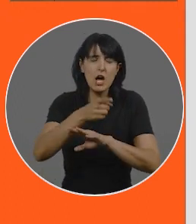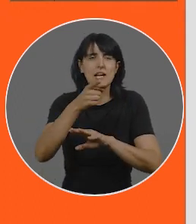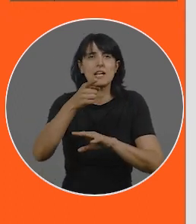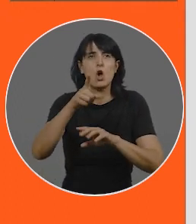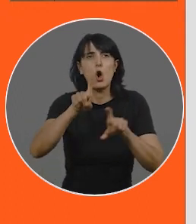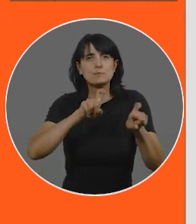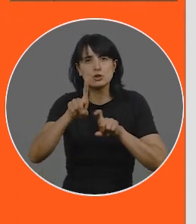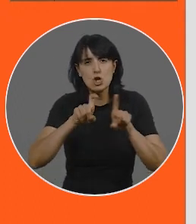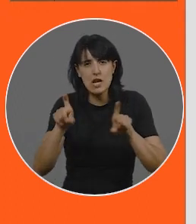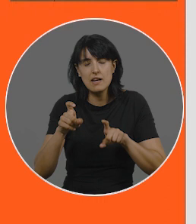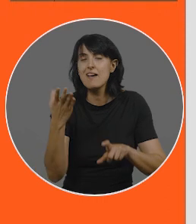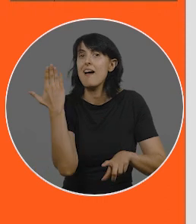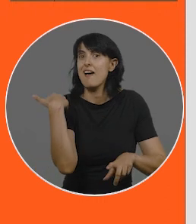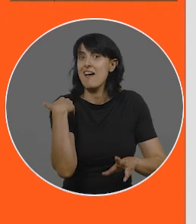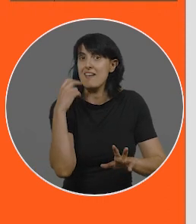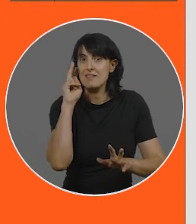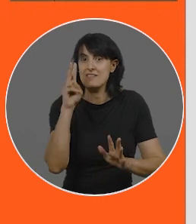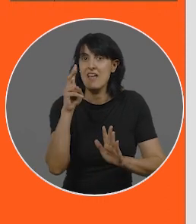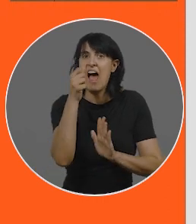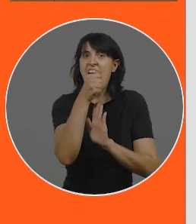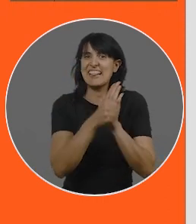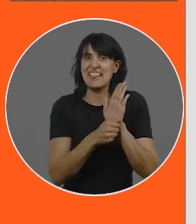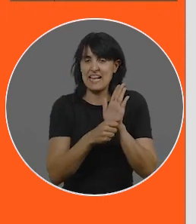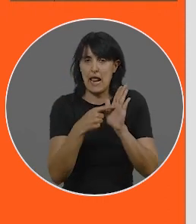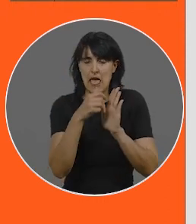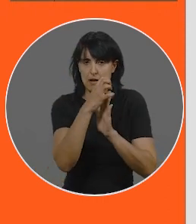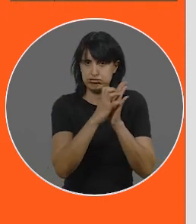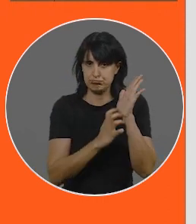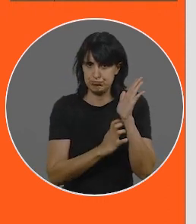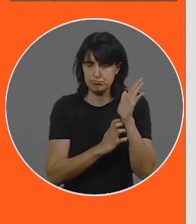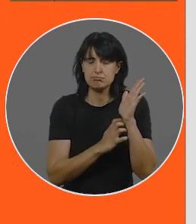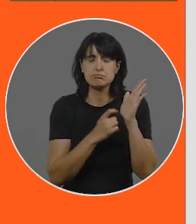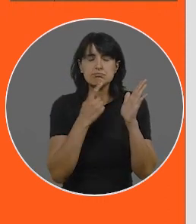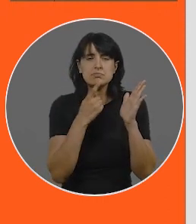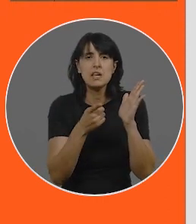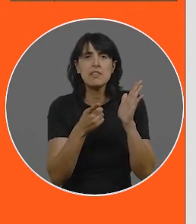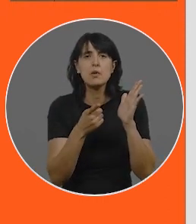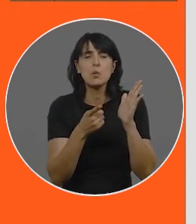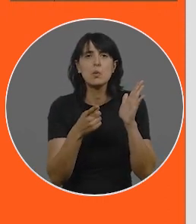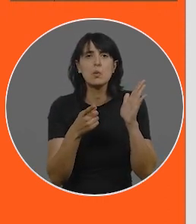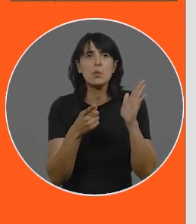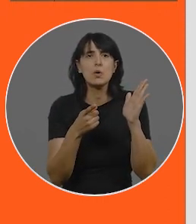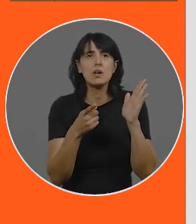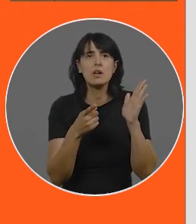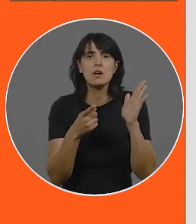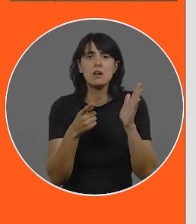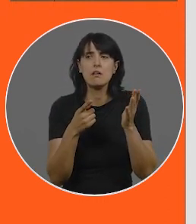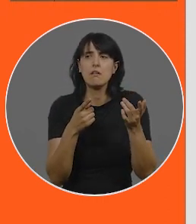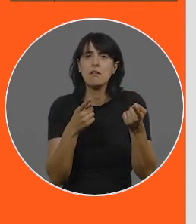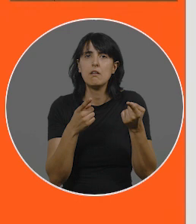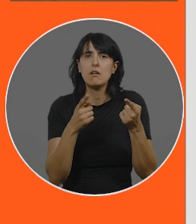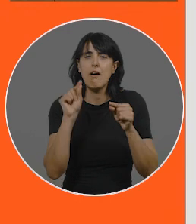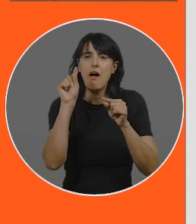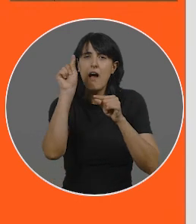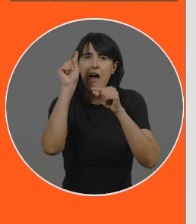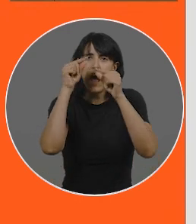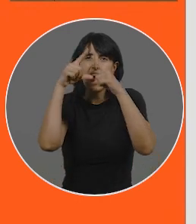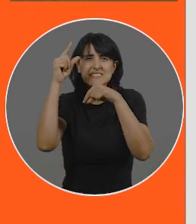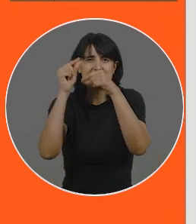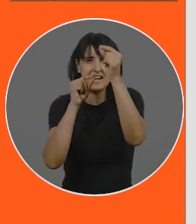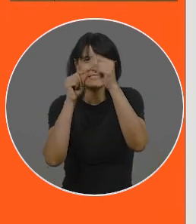camps opcionals. Ai, que ahir precisament em llegia un article del Norman Nielsen Group sobre si es